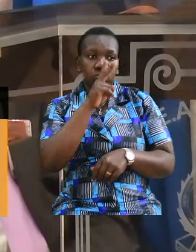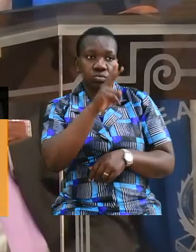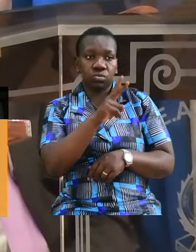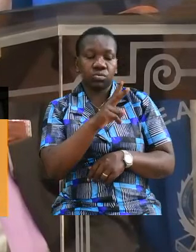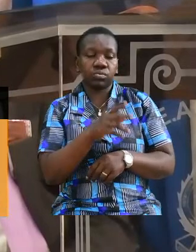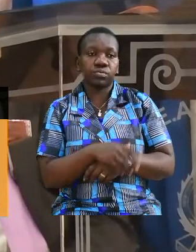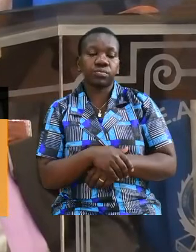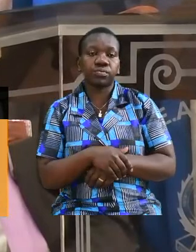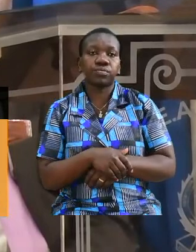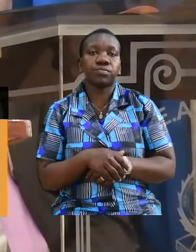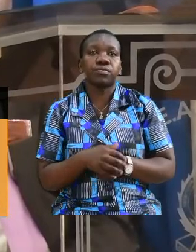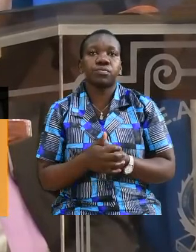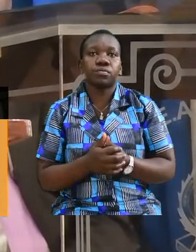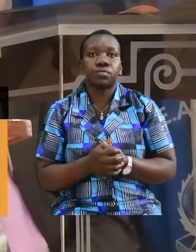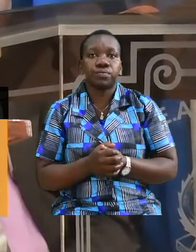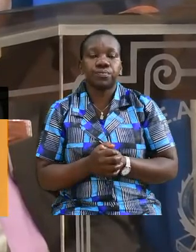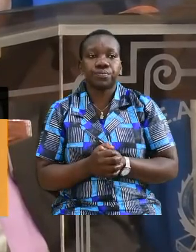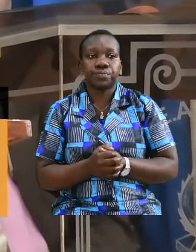kamili.